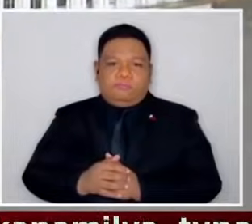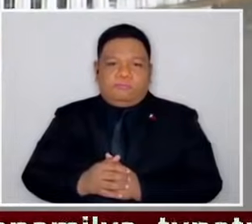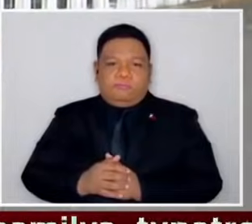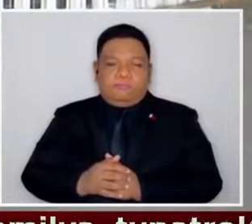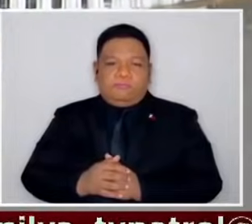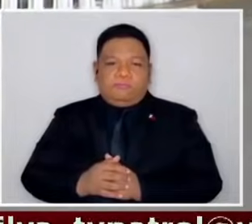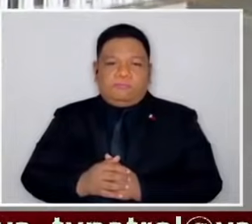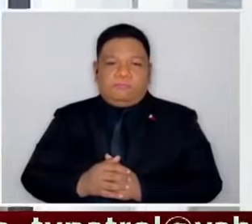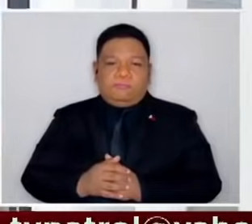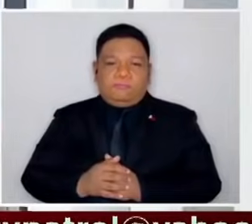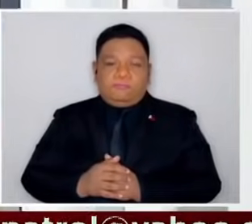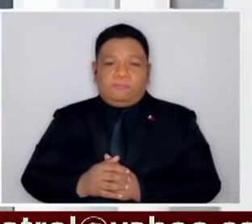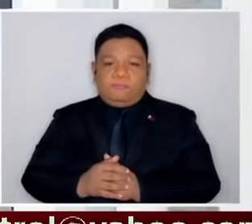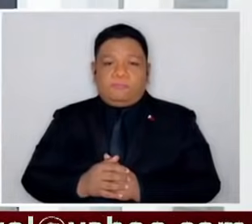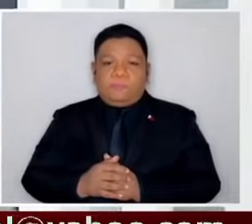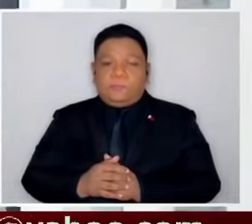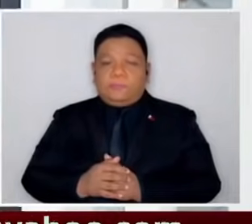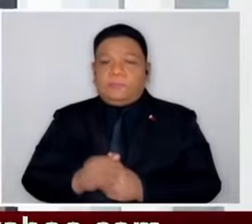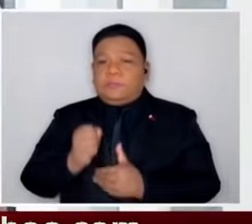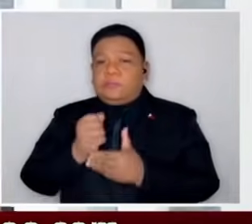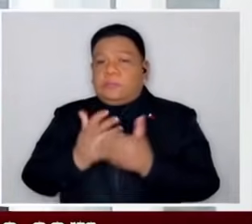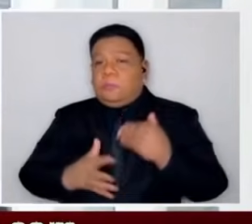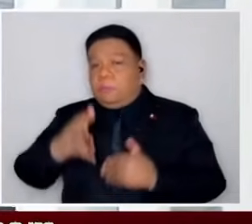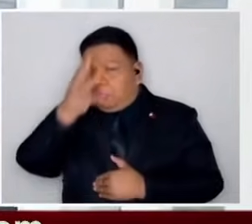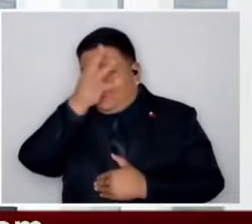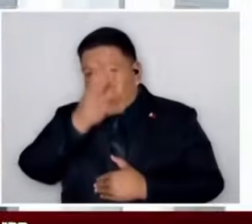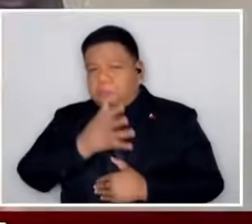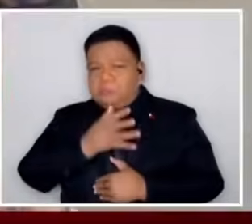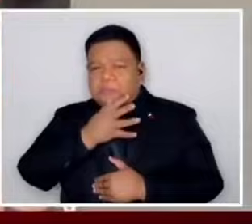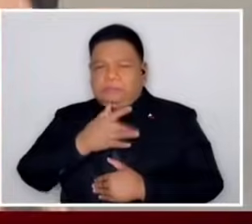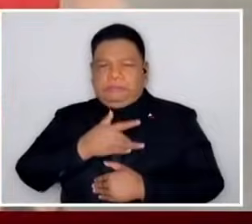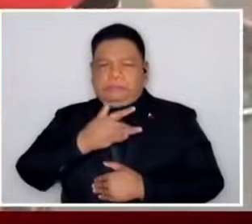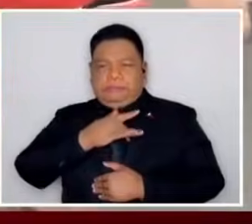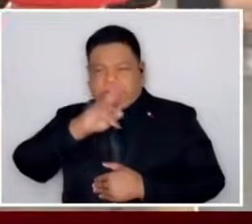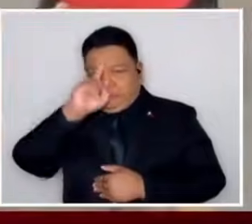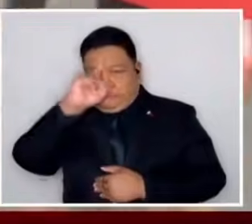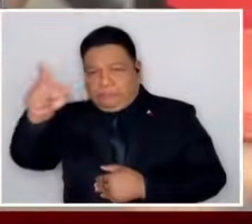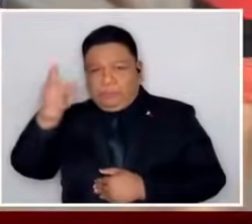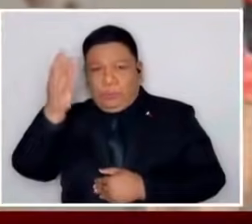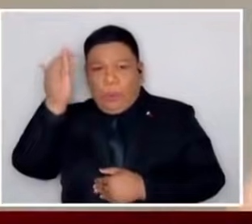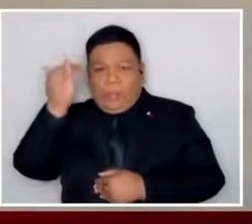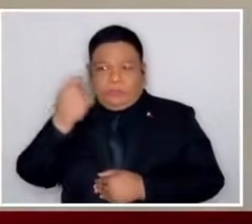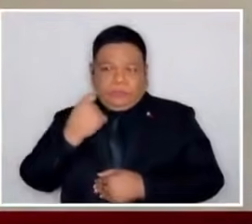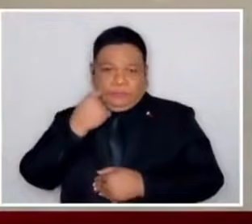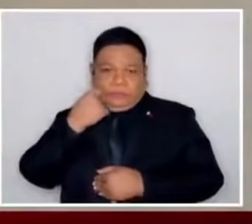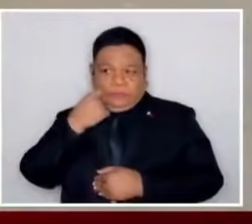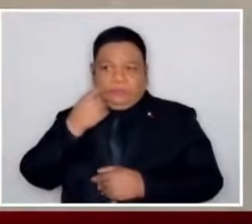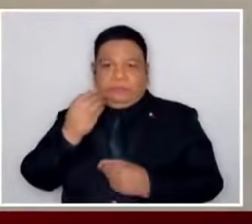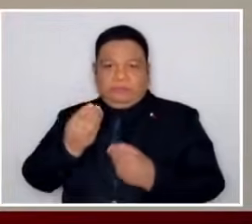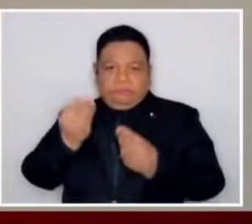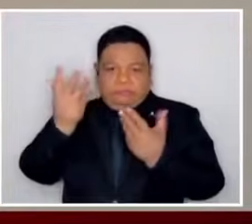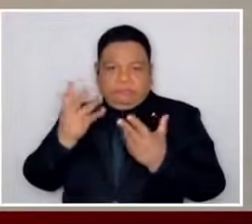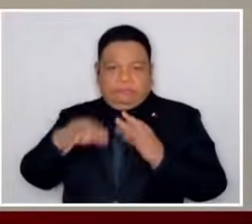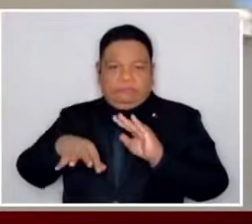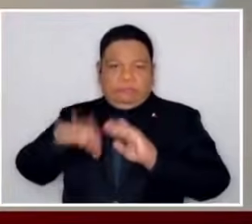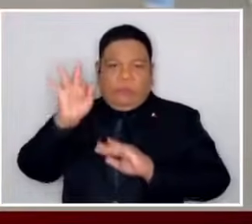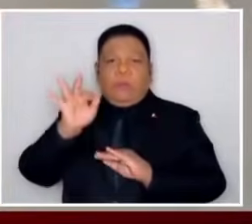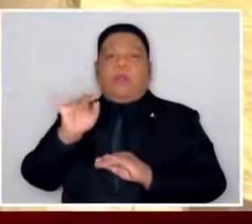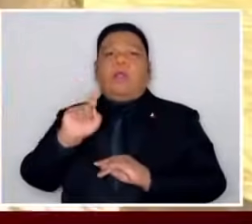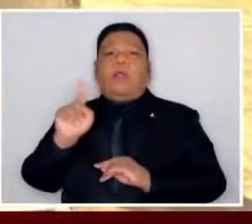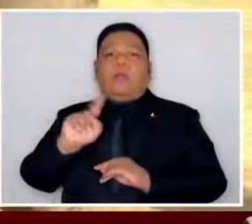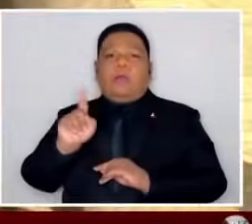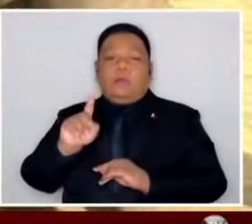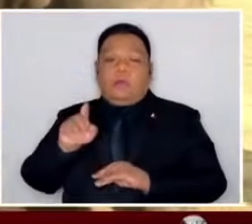Nainis ang ilang mga magulang nang malamang hindi na pala pwedeng pumasok ang mga batang anak nila sa Manila Baywalk Dolomite Beach ngayong